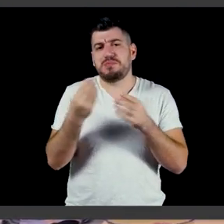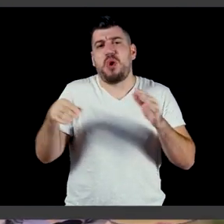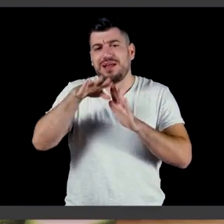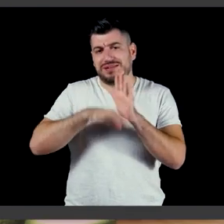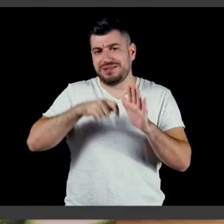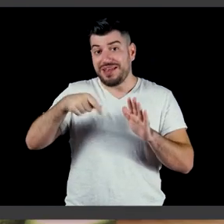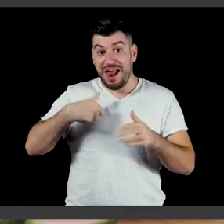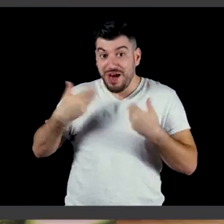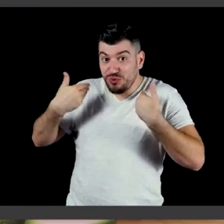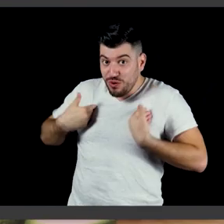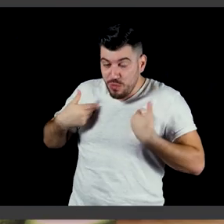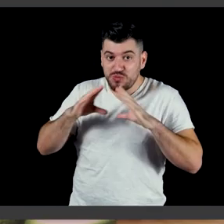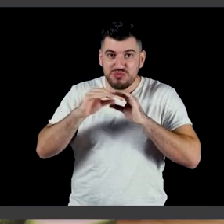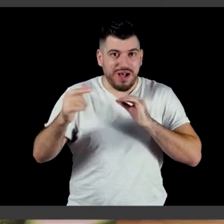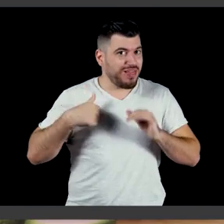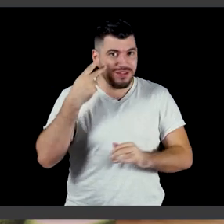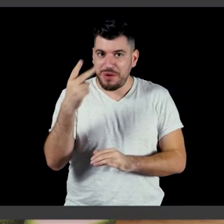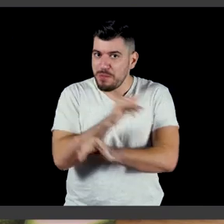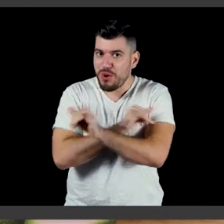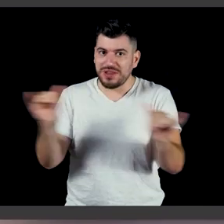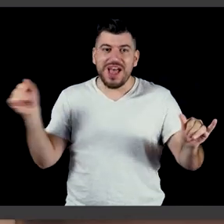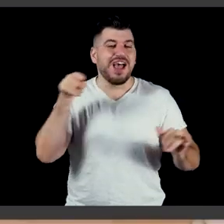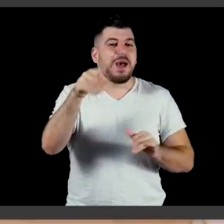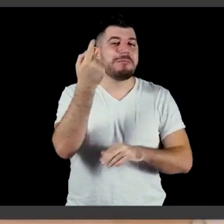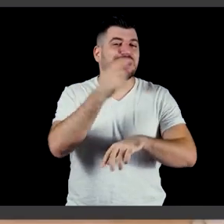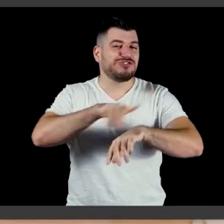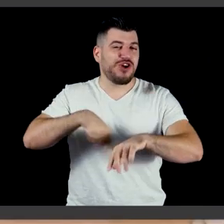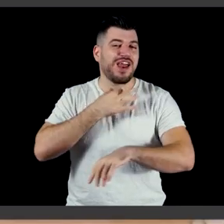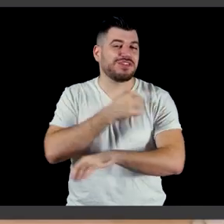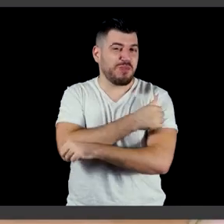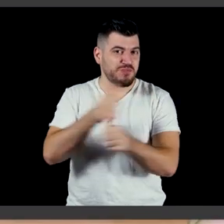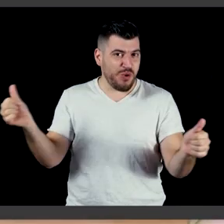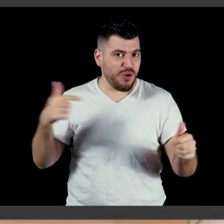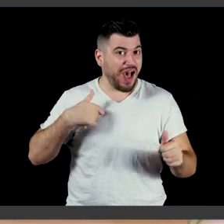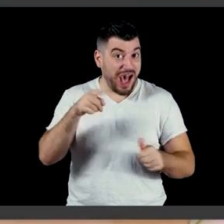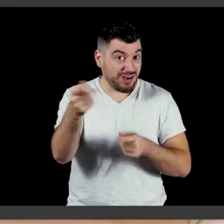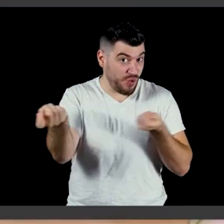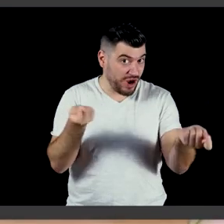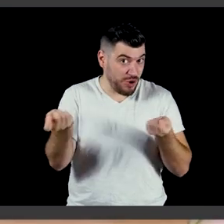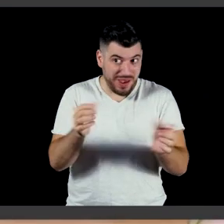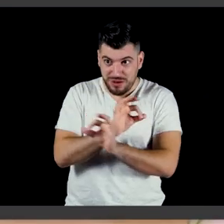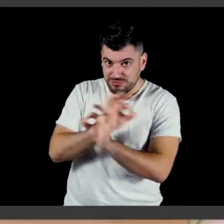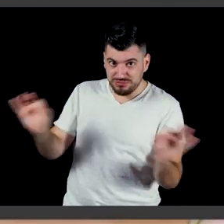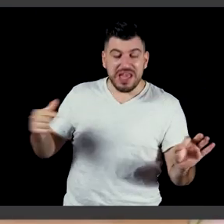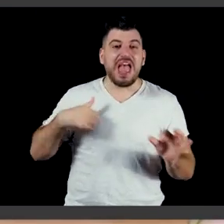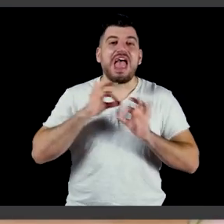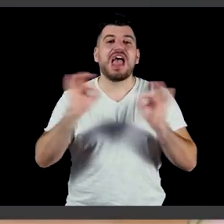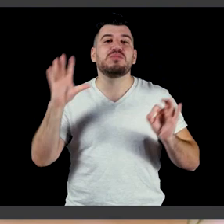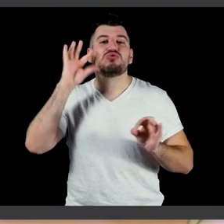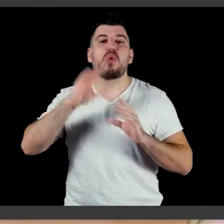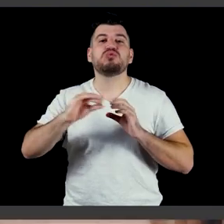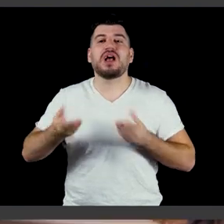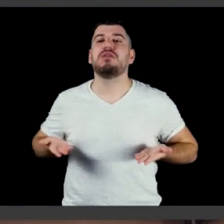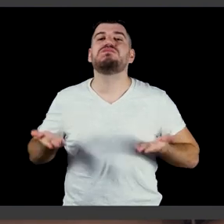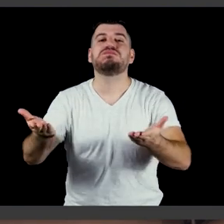μου το μουσακάδι δεν έχετε δει ποτέ. Σήμερα θα σας δείξω πώς το πολύ σε μισή ώρα, άμα οργανωθείτε, θα τα έχετε όλα έτοιμα για να ρίξετε το μουσακά μέσα στο φούρνο.